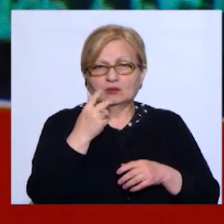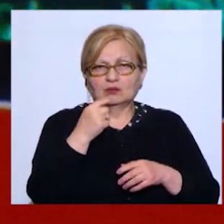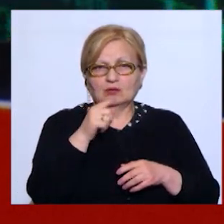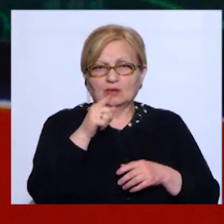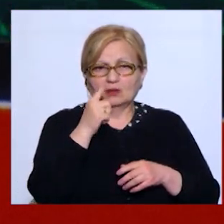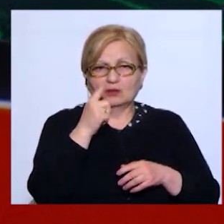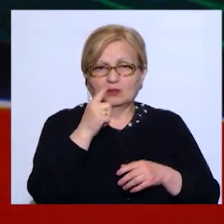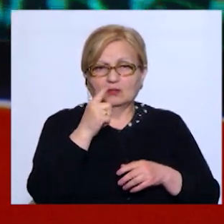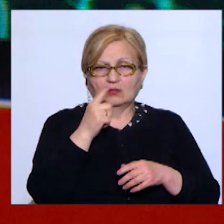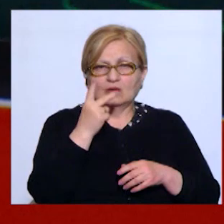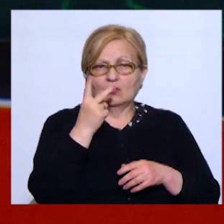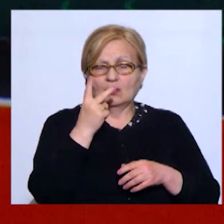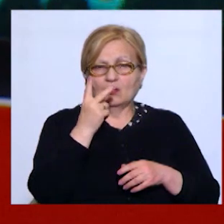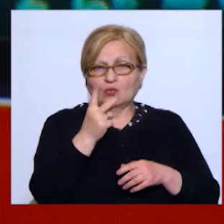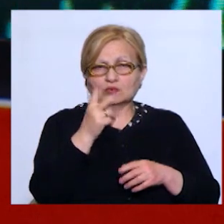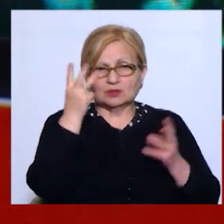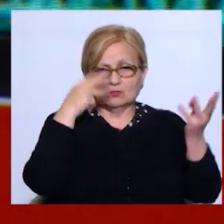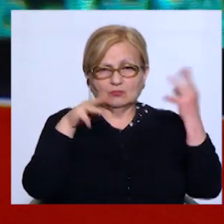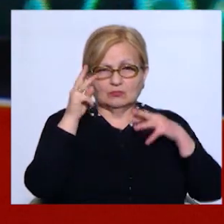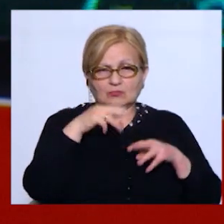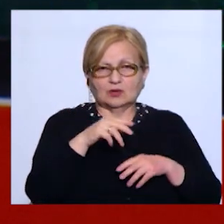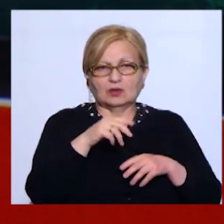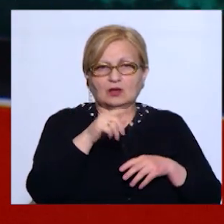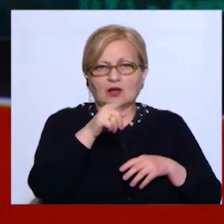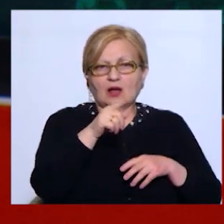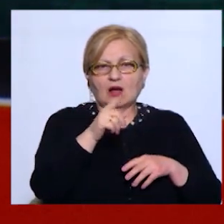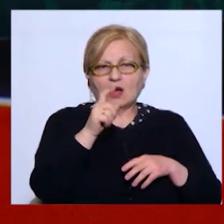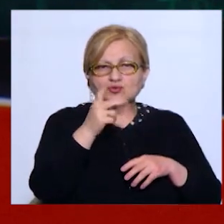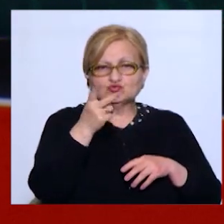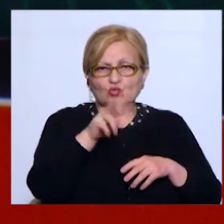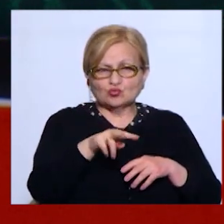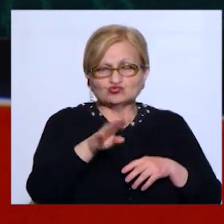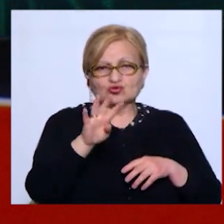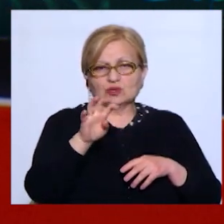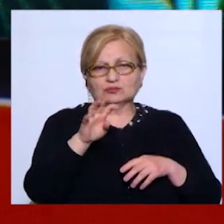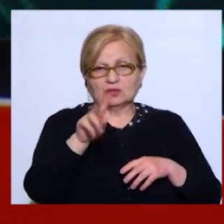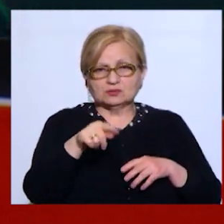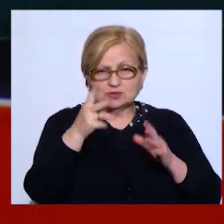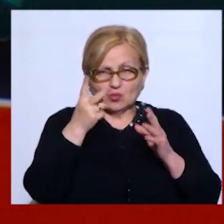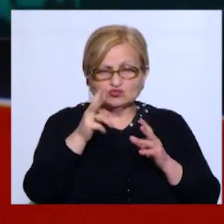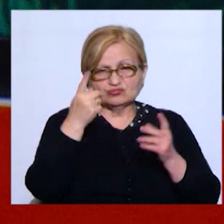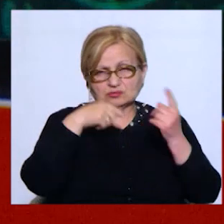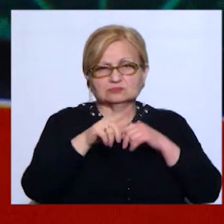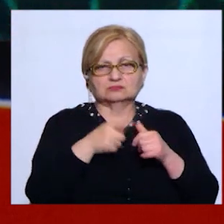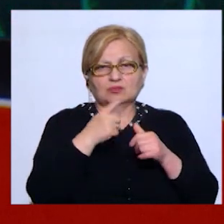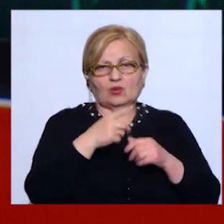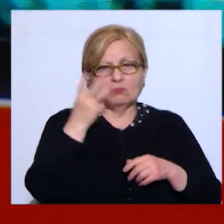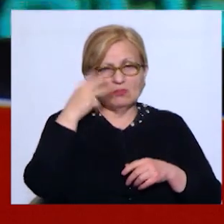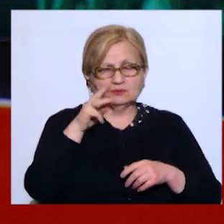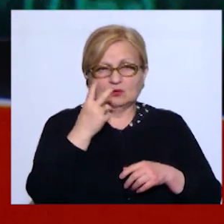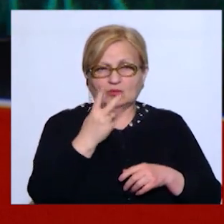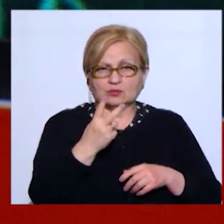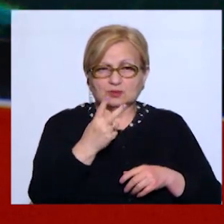ამ მონაცემებს აქვს ორი მოდა. ანუ 100-ით ორჯერ მეორდება, 400-ით ორჯერ მეორდება. ანუ ესეც ხდება ხოლმე.